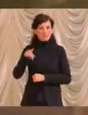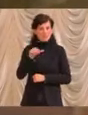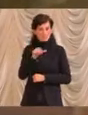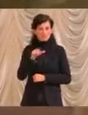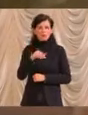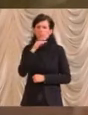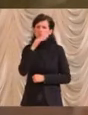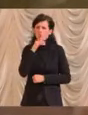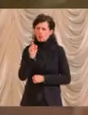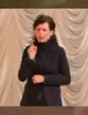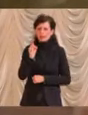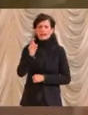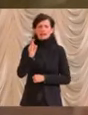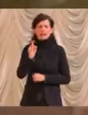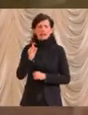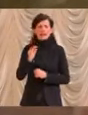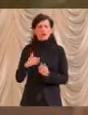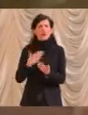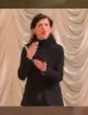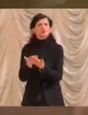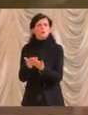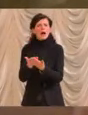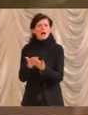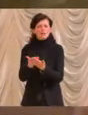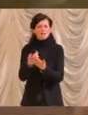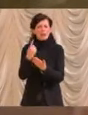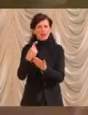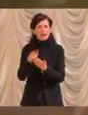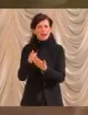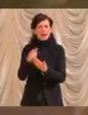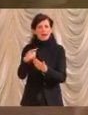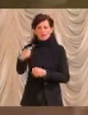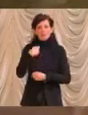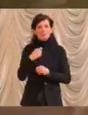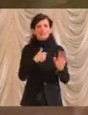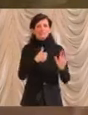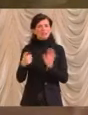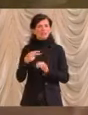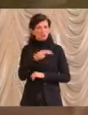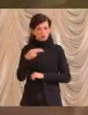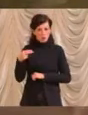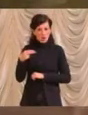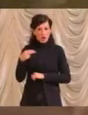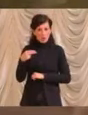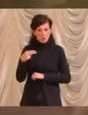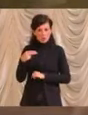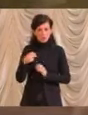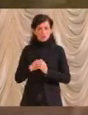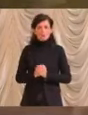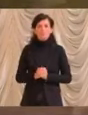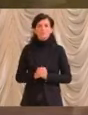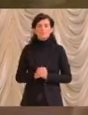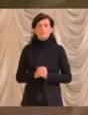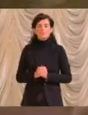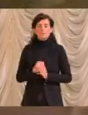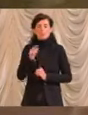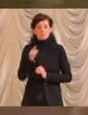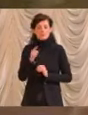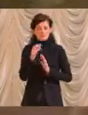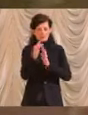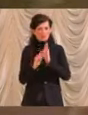avere erogati i 600 euro. Vogliamo rafforzare questa misura,